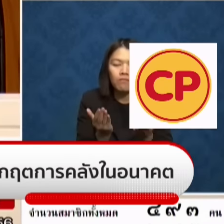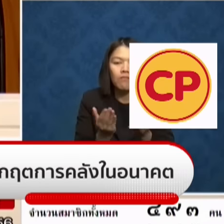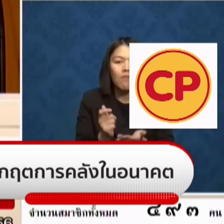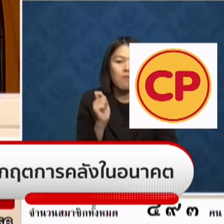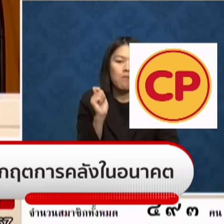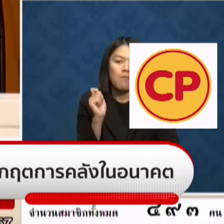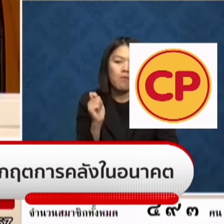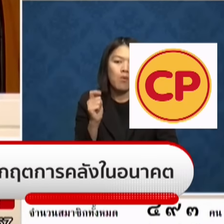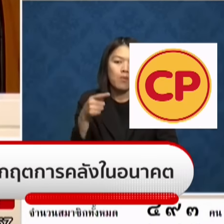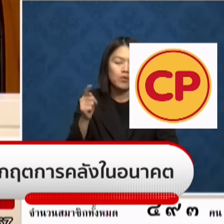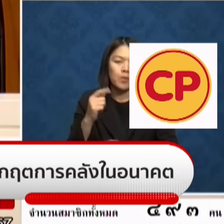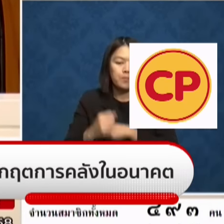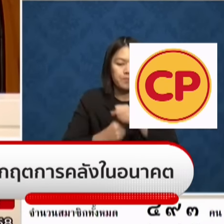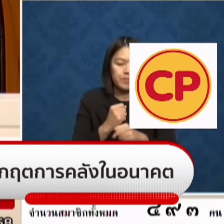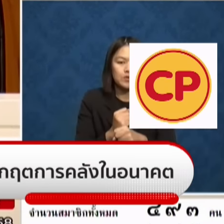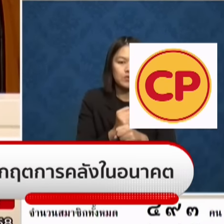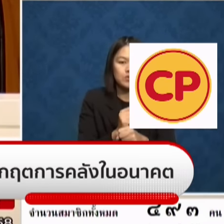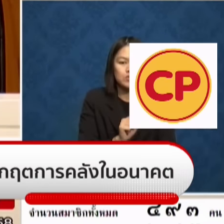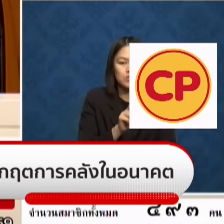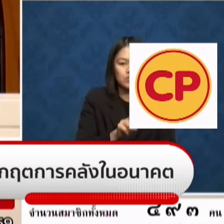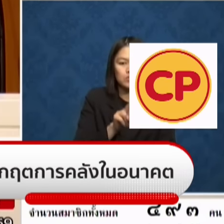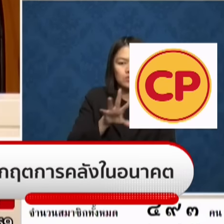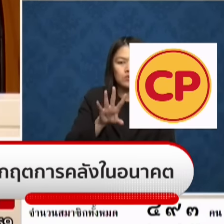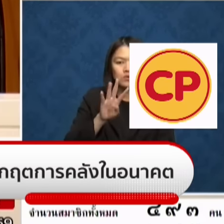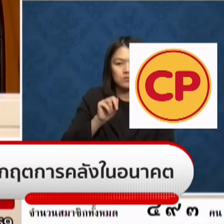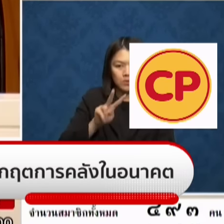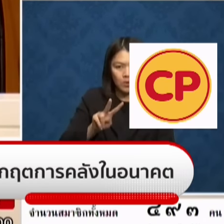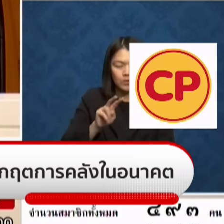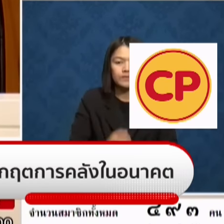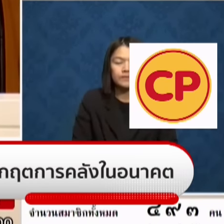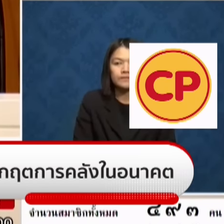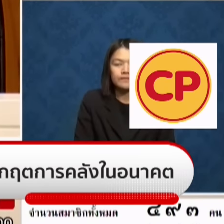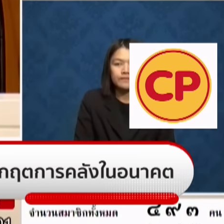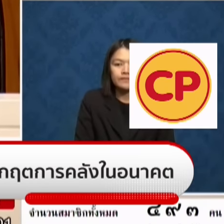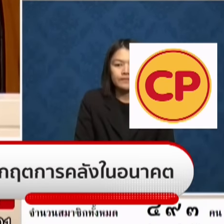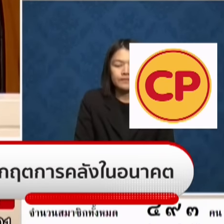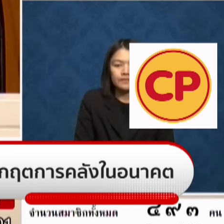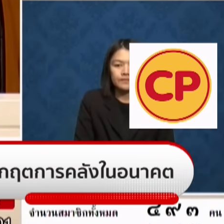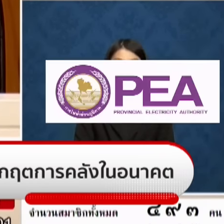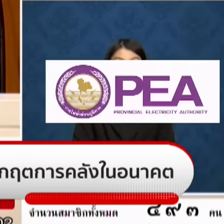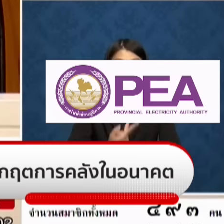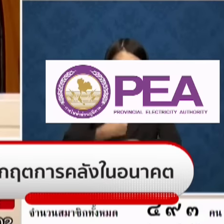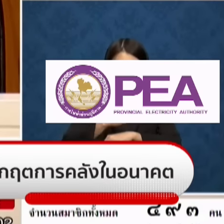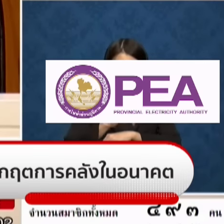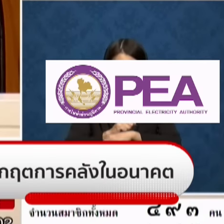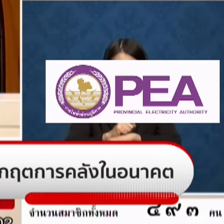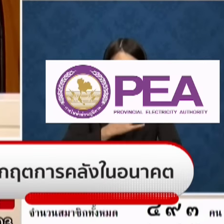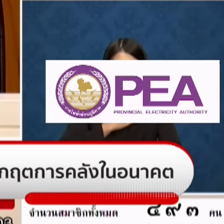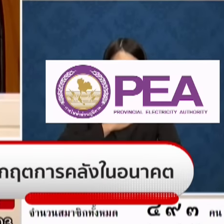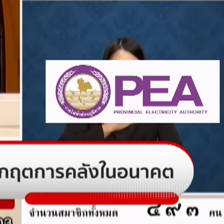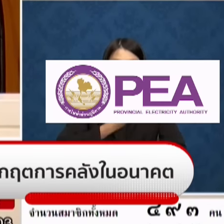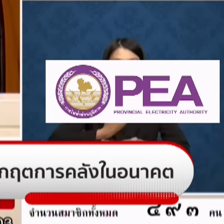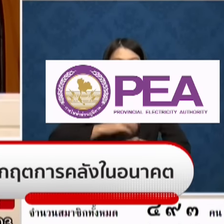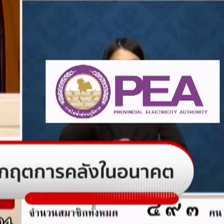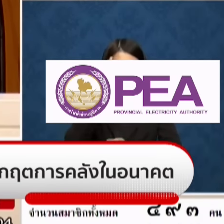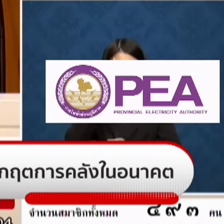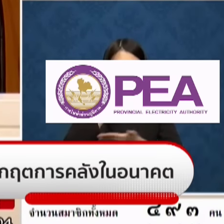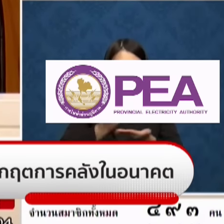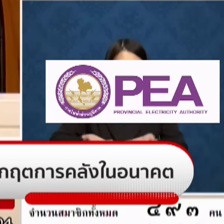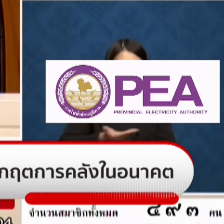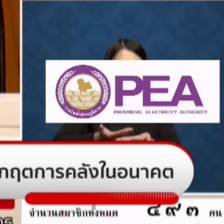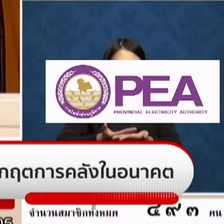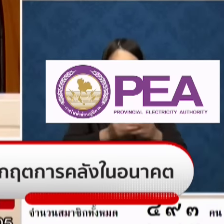ระสำคัญก็มีการพิจารณาประสิทธิภาพของการใช้จ่ายการเพิ่มงบประมาณตามความเหมาะสมจำเป็นให้เพียงพอต่อความปฏิบั